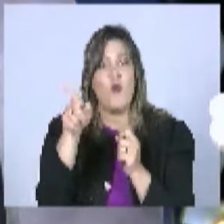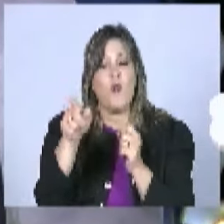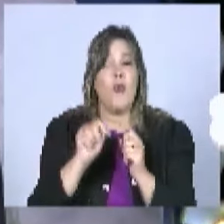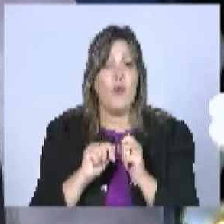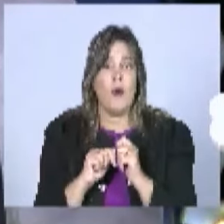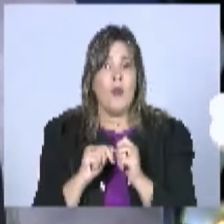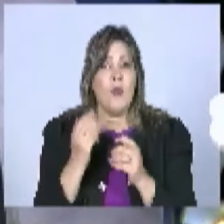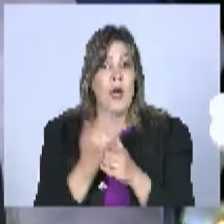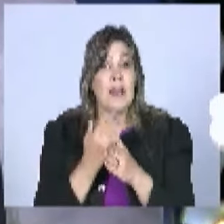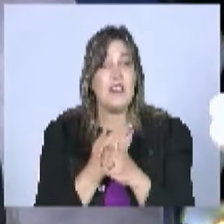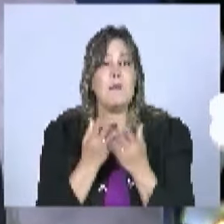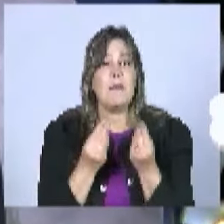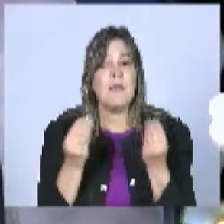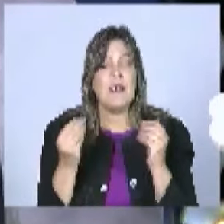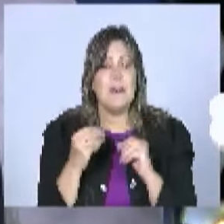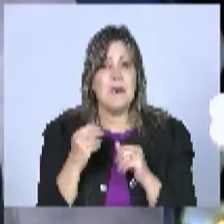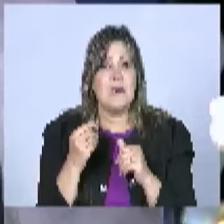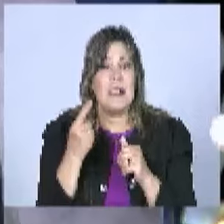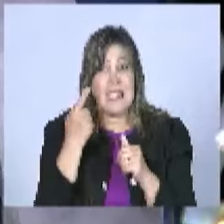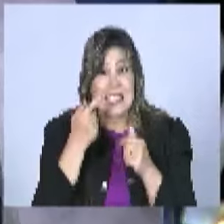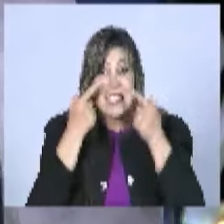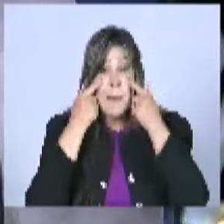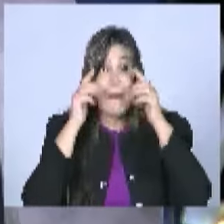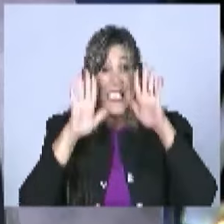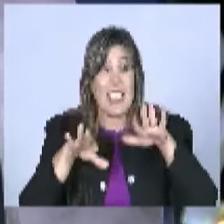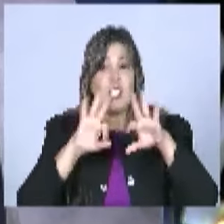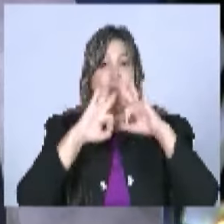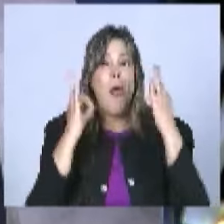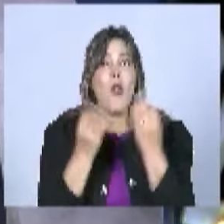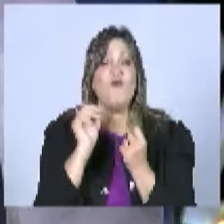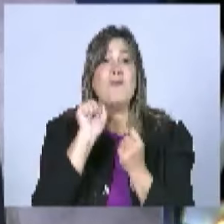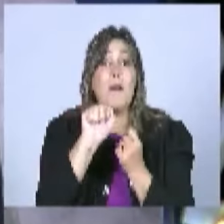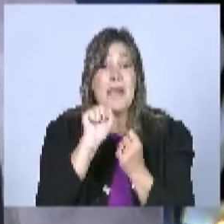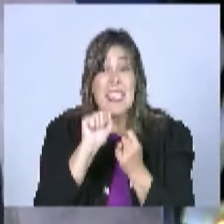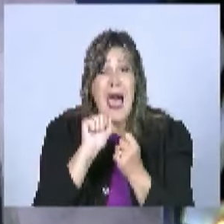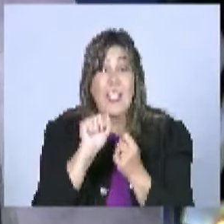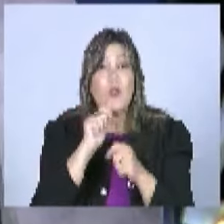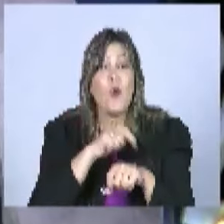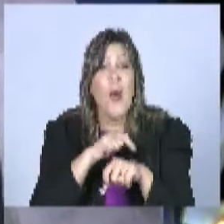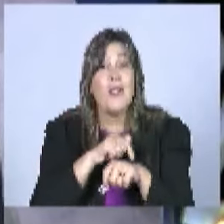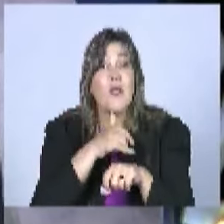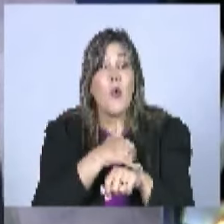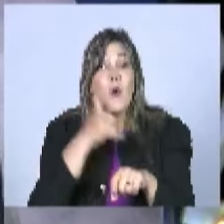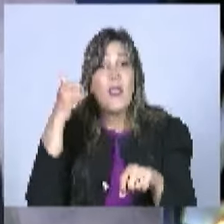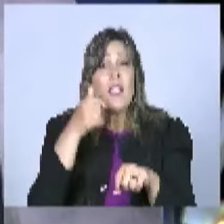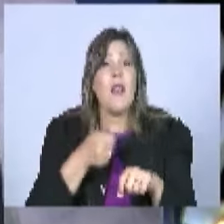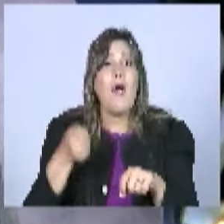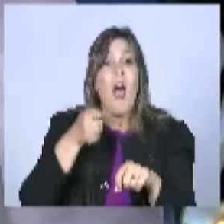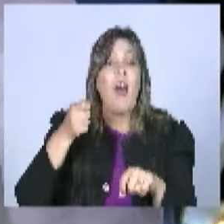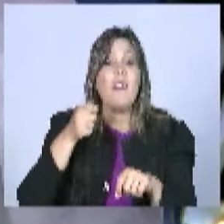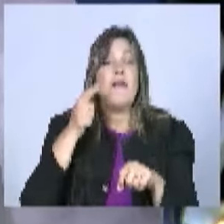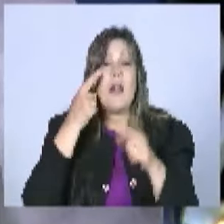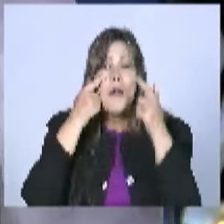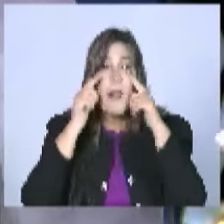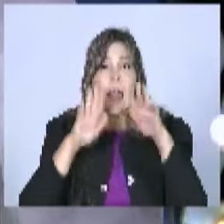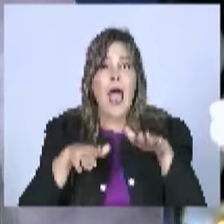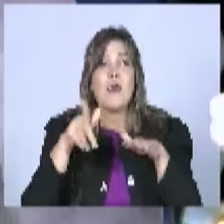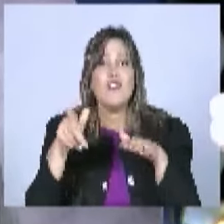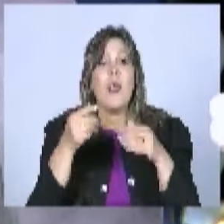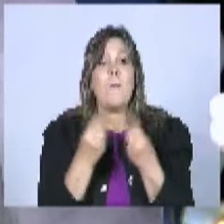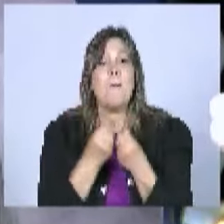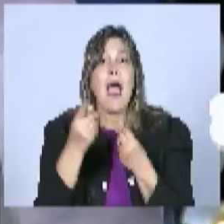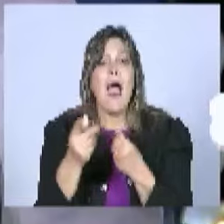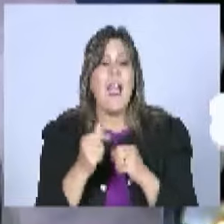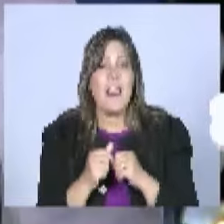انت بتعيشي مع اعضاء عيلته اكتر من الوقت اللي بتعيش معاه هو وقت النهار في شغله